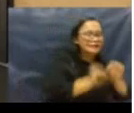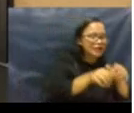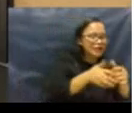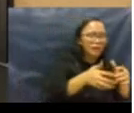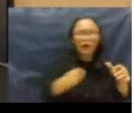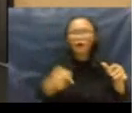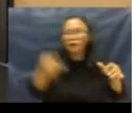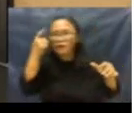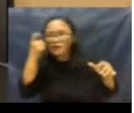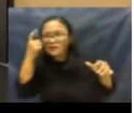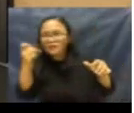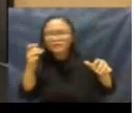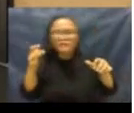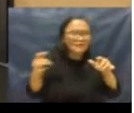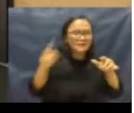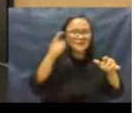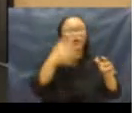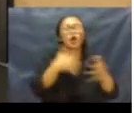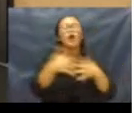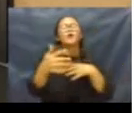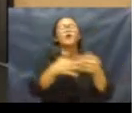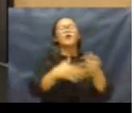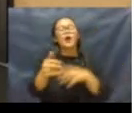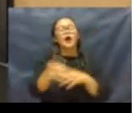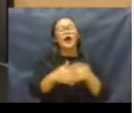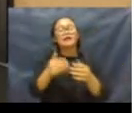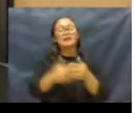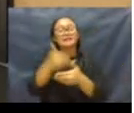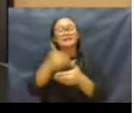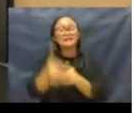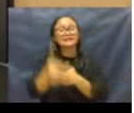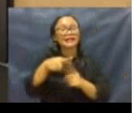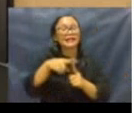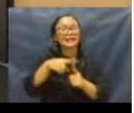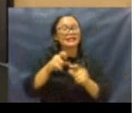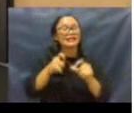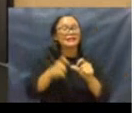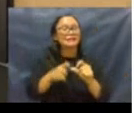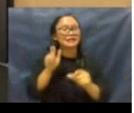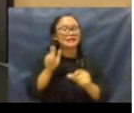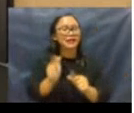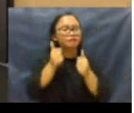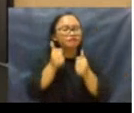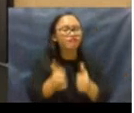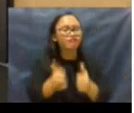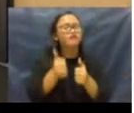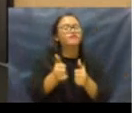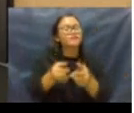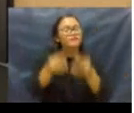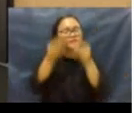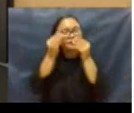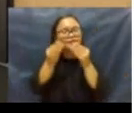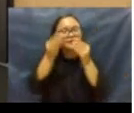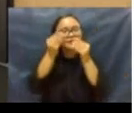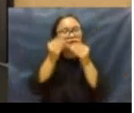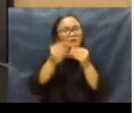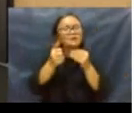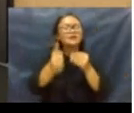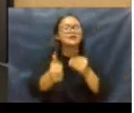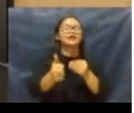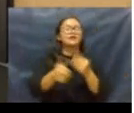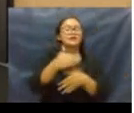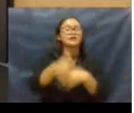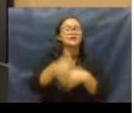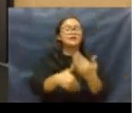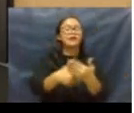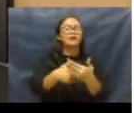akan menyimak berikutnya adalah tips yang sangat praktis yang bisa langsung Bapak Ibu praktikan dalam kegiatan belajar